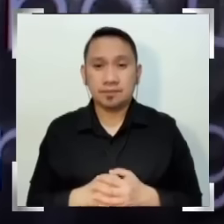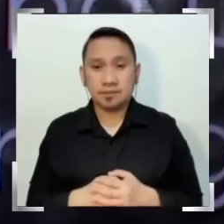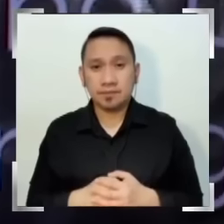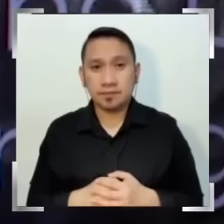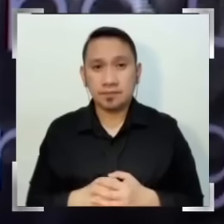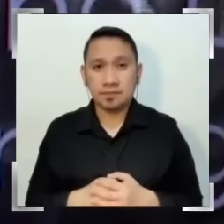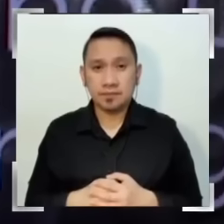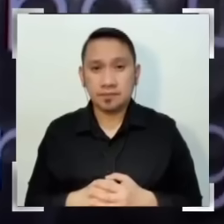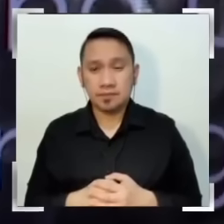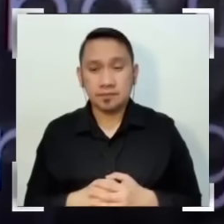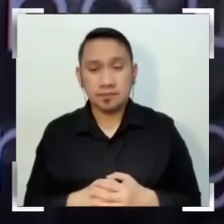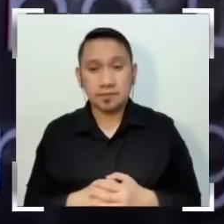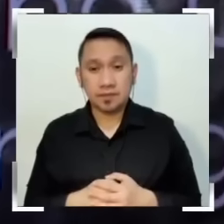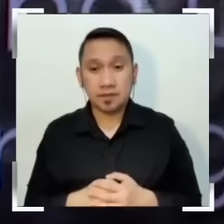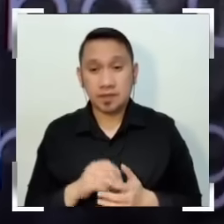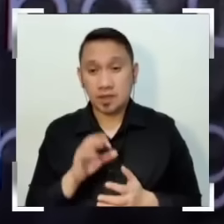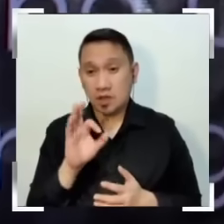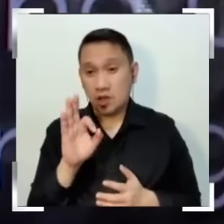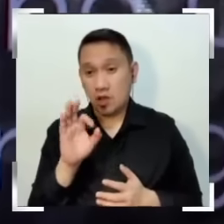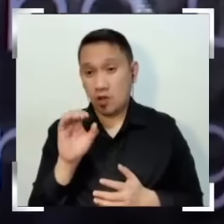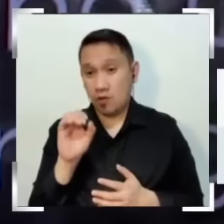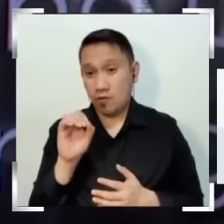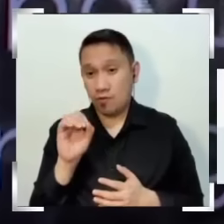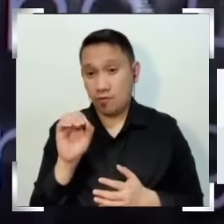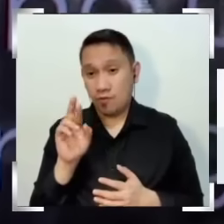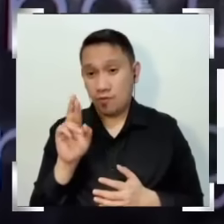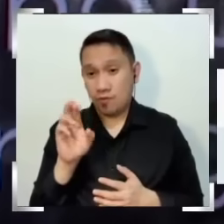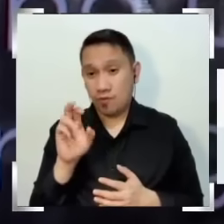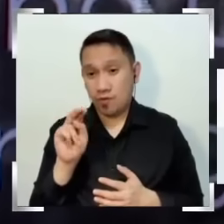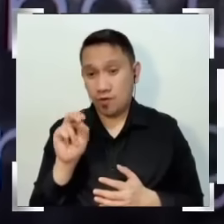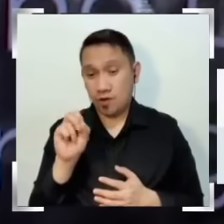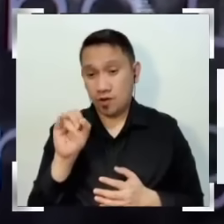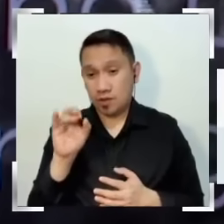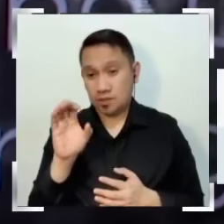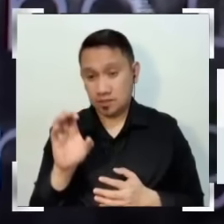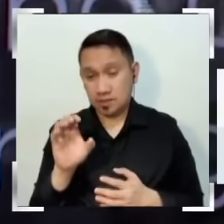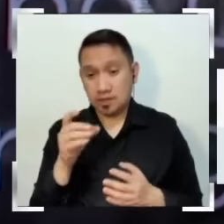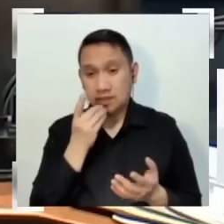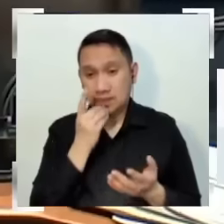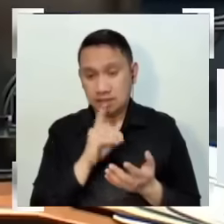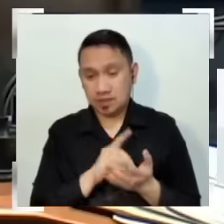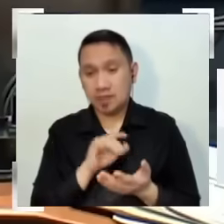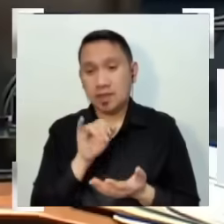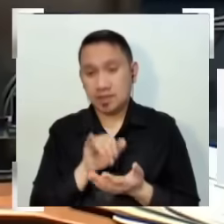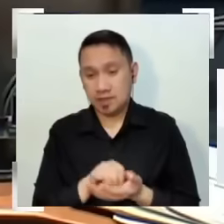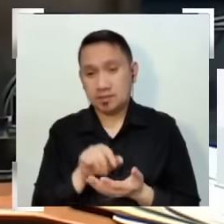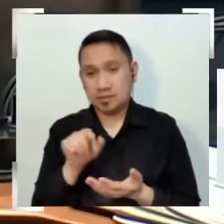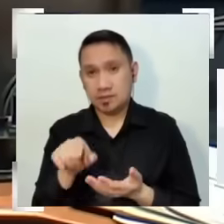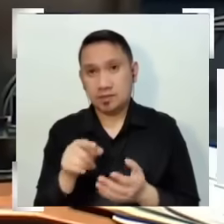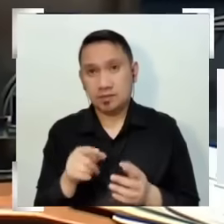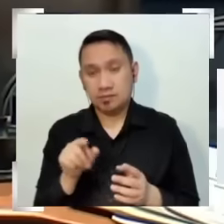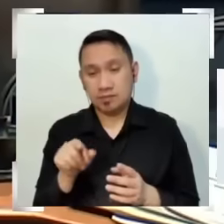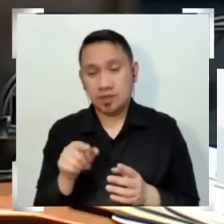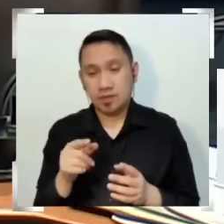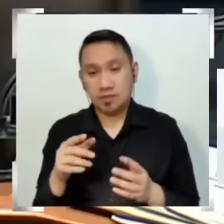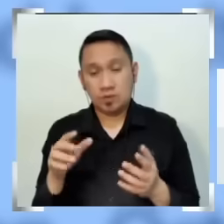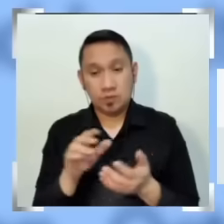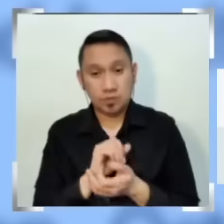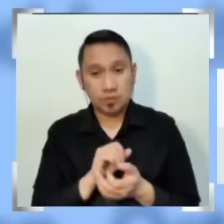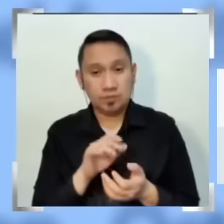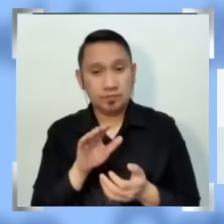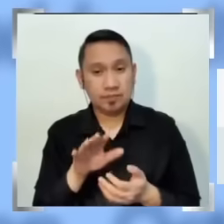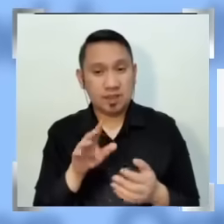the forensics data that was with PNP, yung pinakalatest on sa phone. Dahil sa serye ng hacking